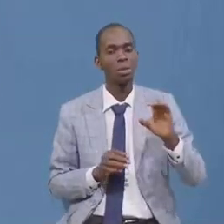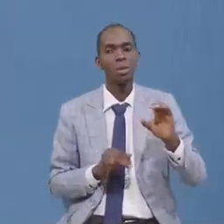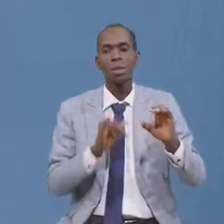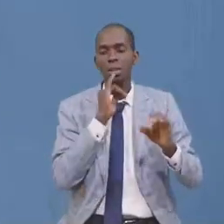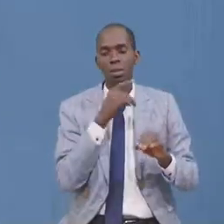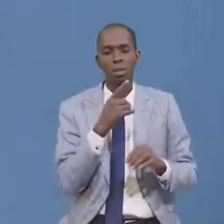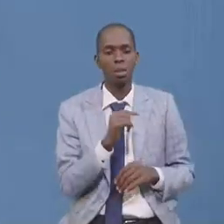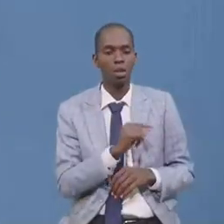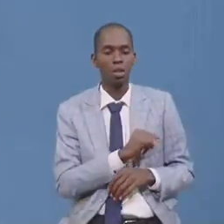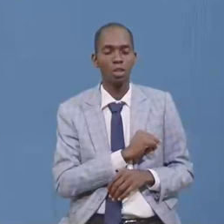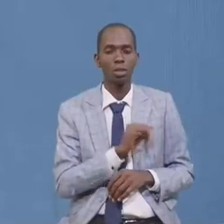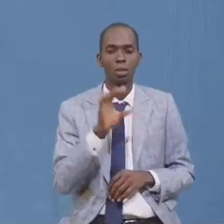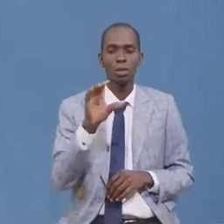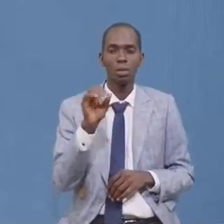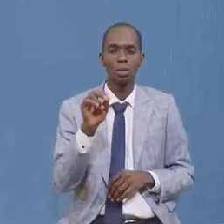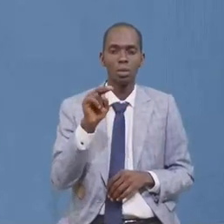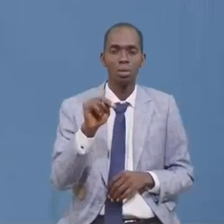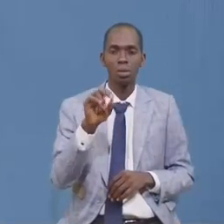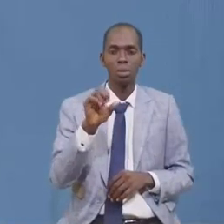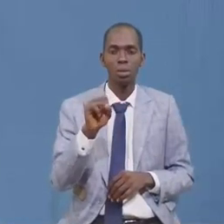Ensuite, c'est la conscience en l'homme.